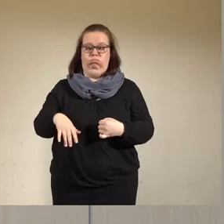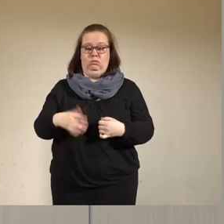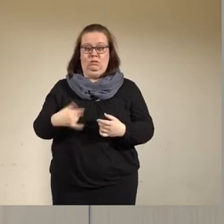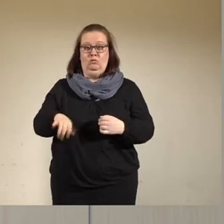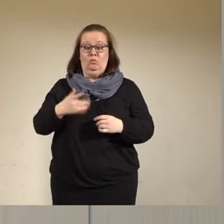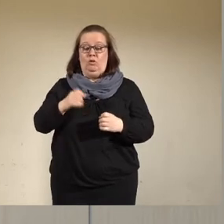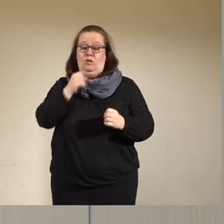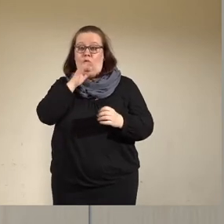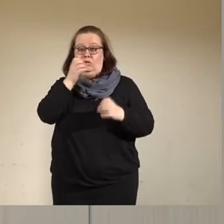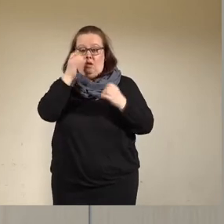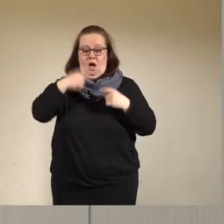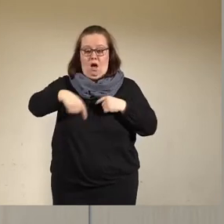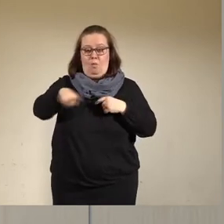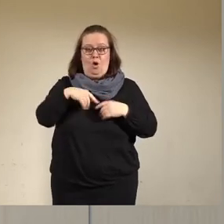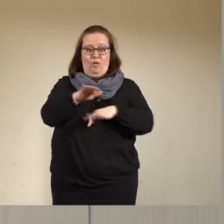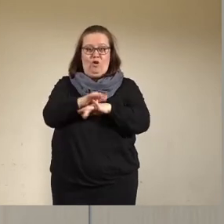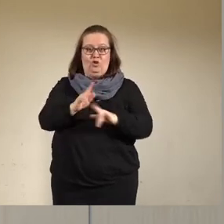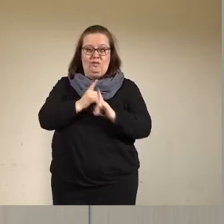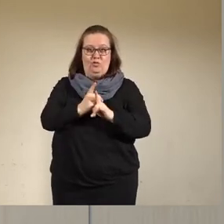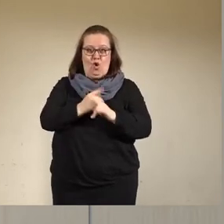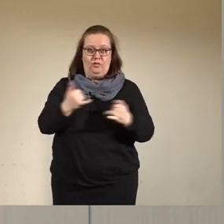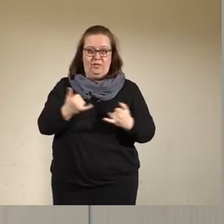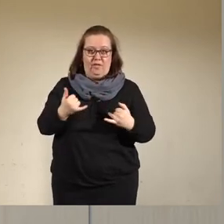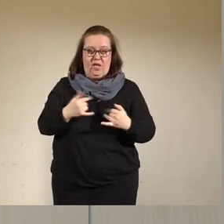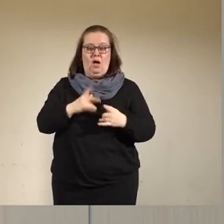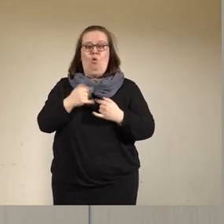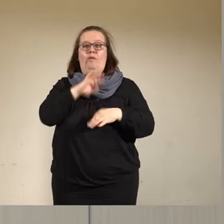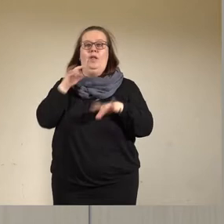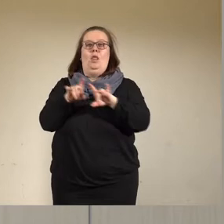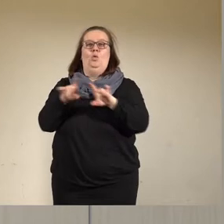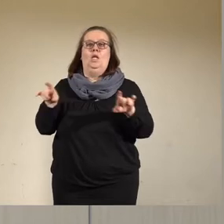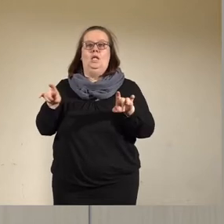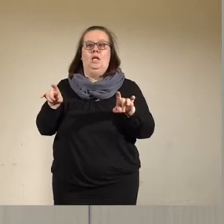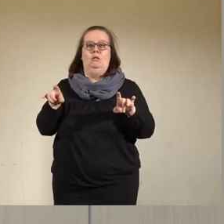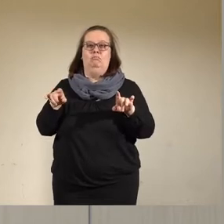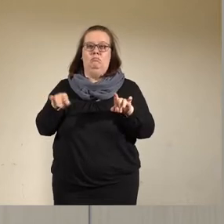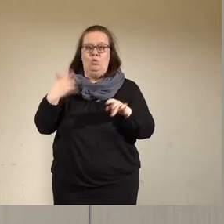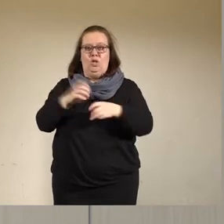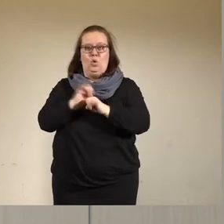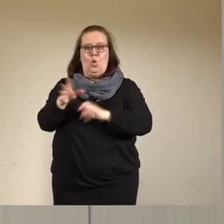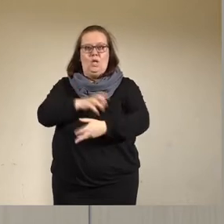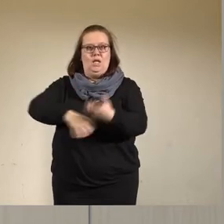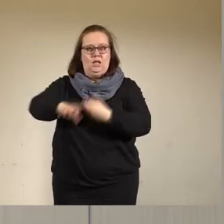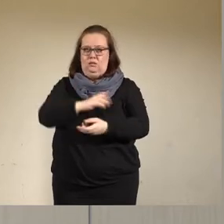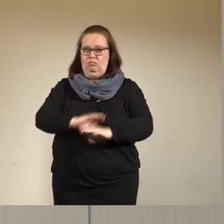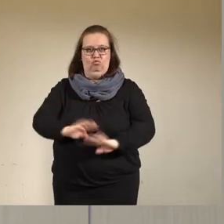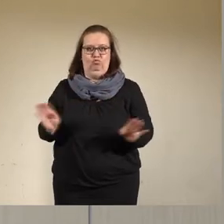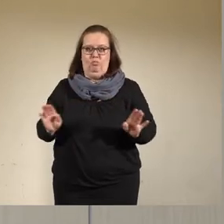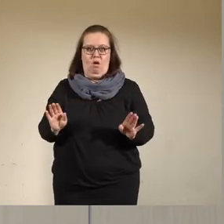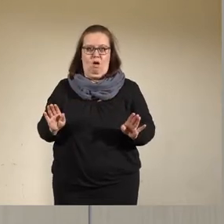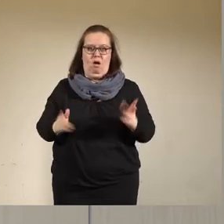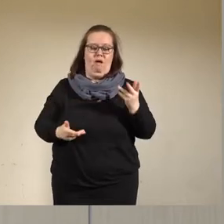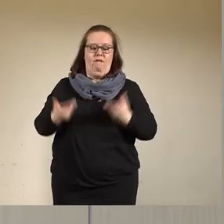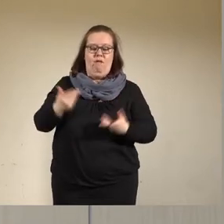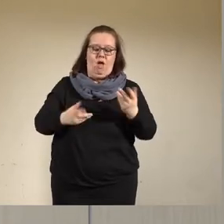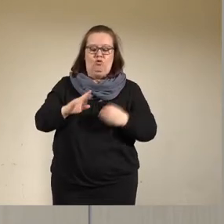Noch unabsehbare Folgen für unsere Wirtschaft. Viele Unternehmen wird es nach der Corona-Krise nicht mehr geben.